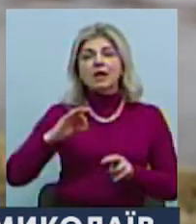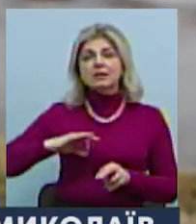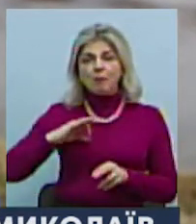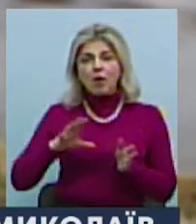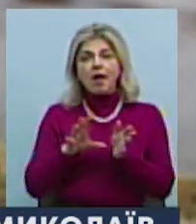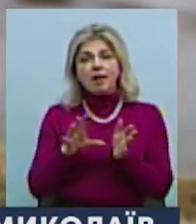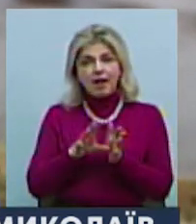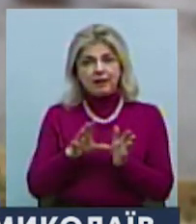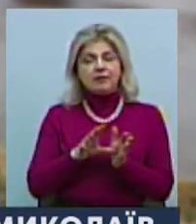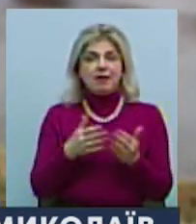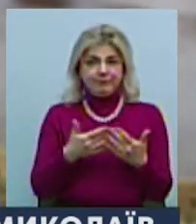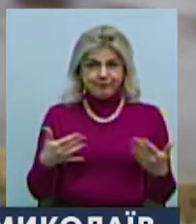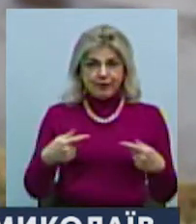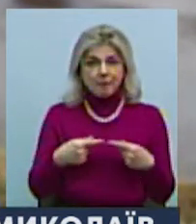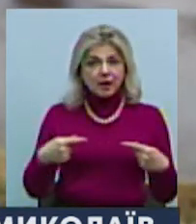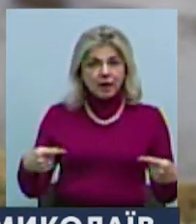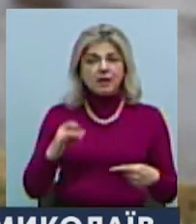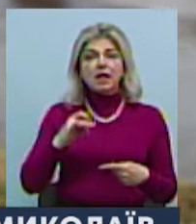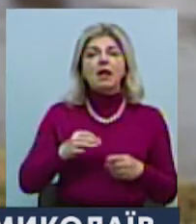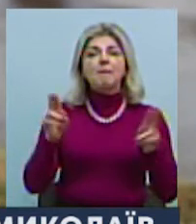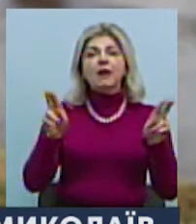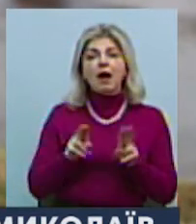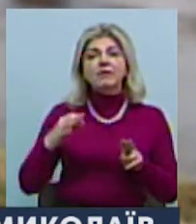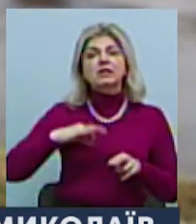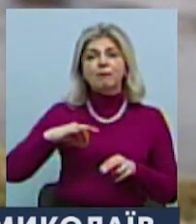приладів, правила використання